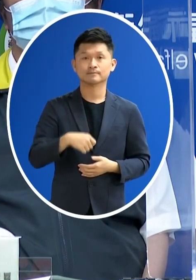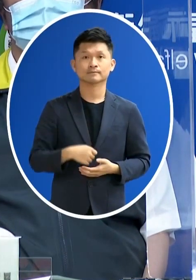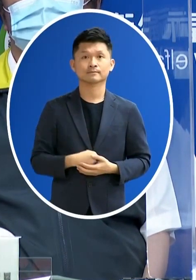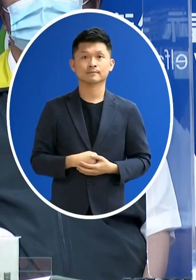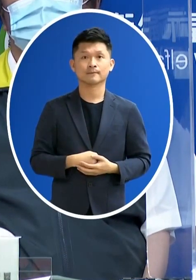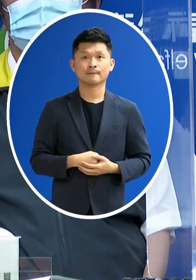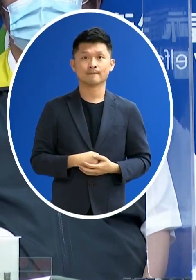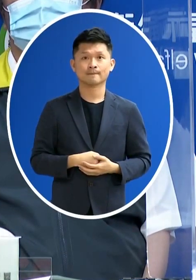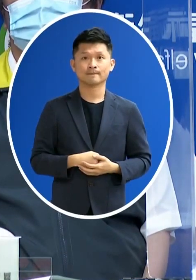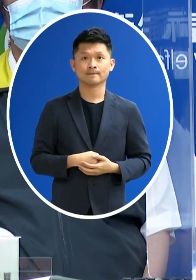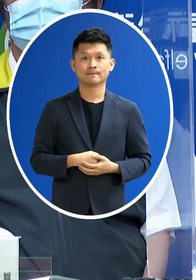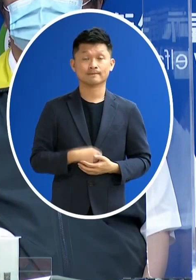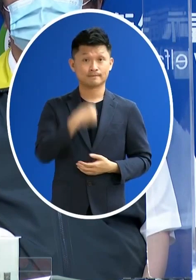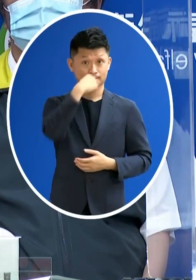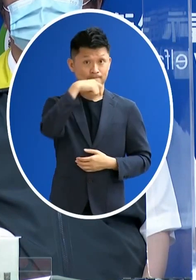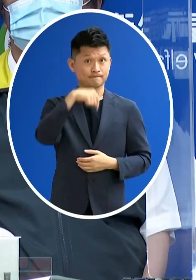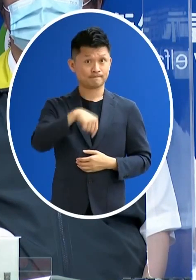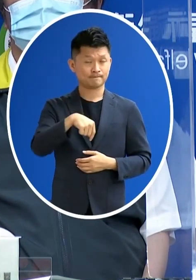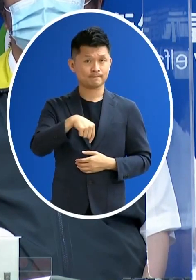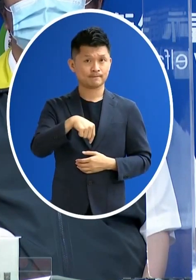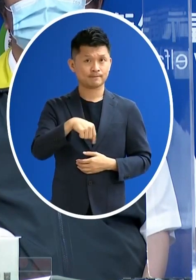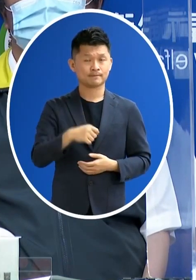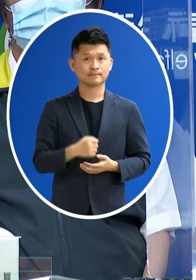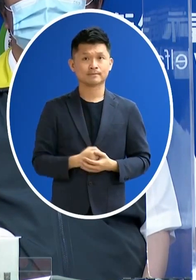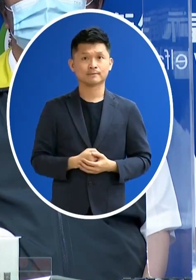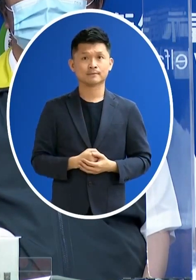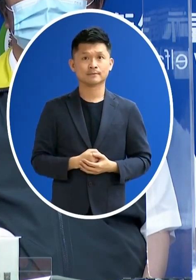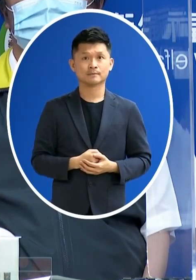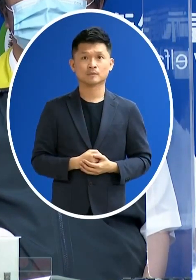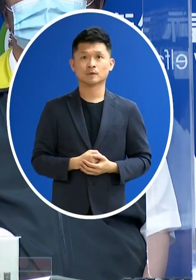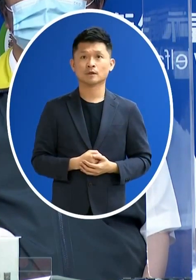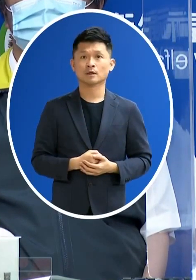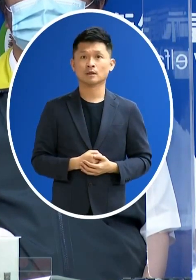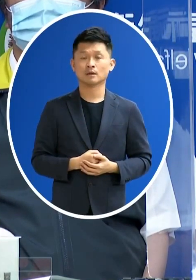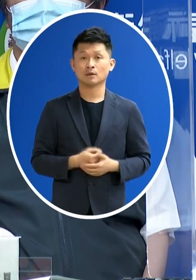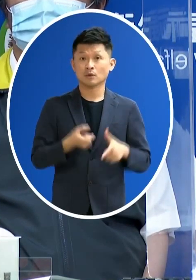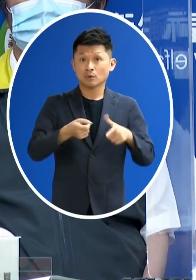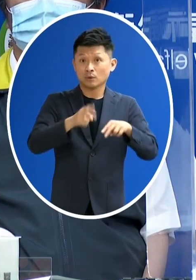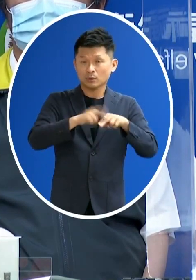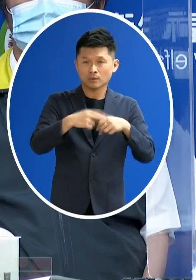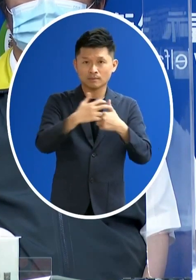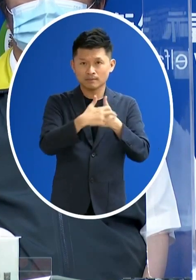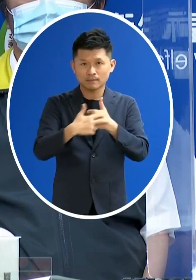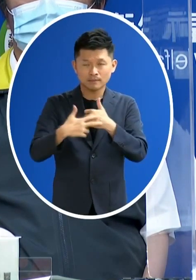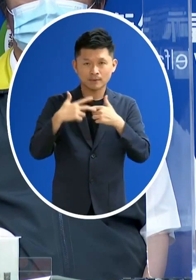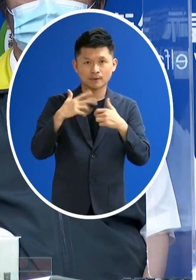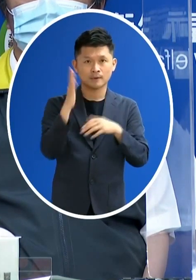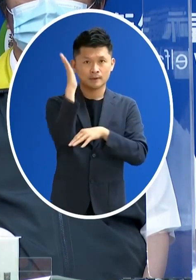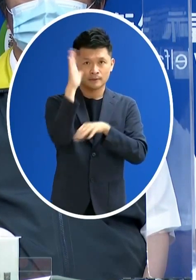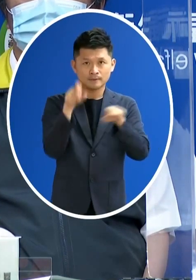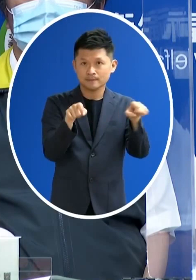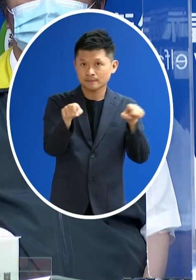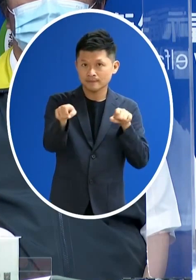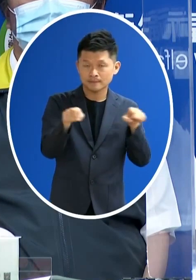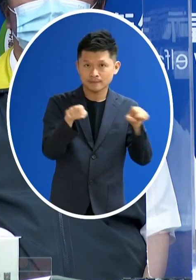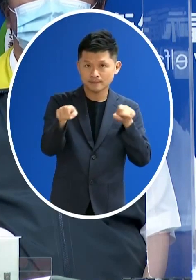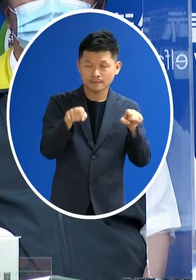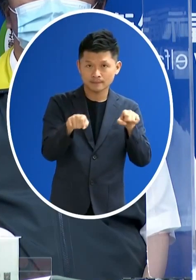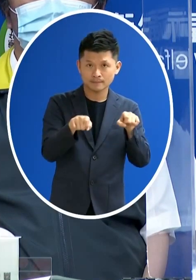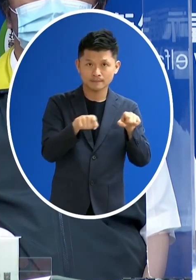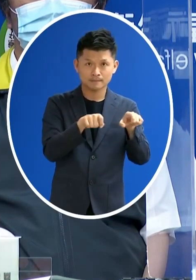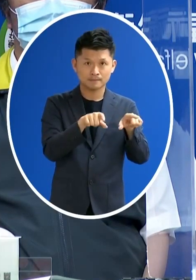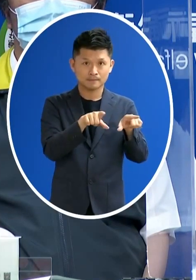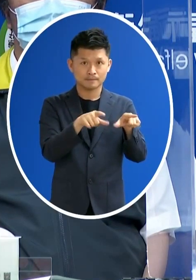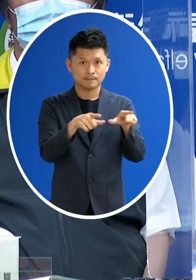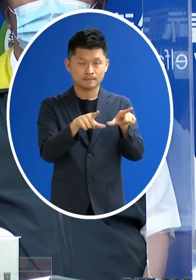哈，在我国在实施这样的一个哈一个公共卫生的一个策略，目前看起来